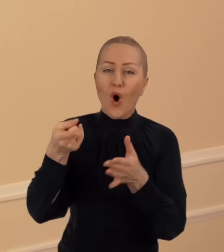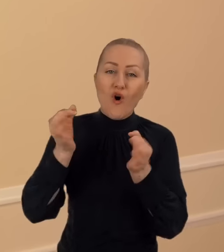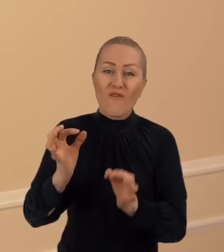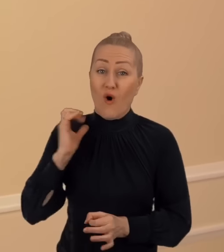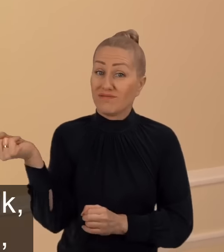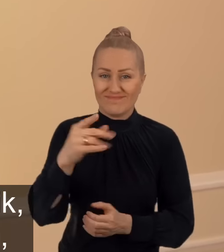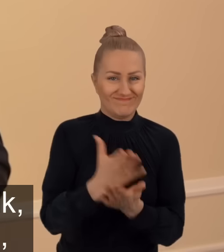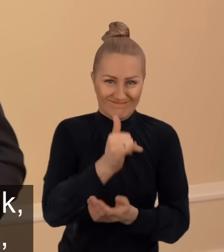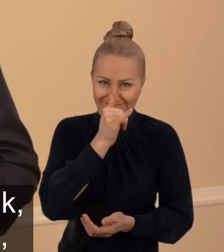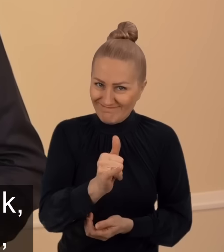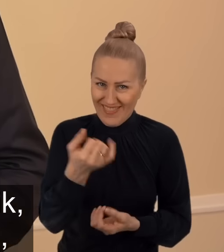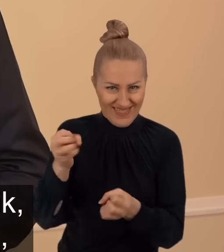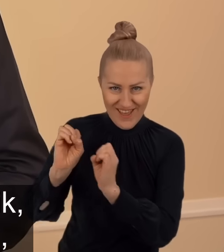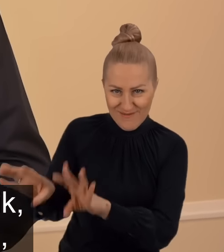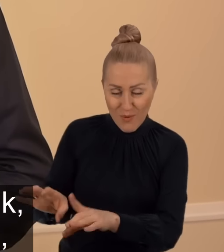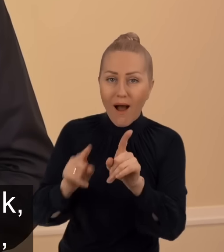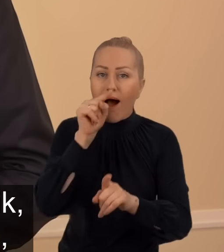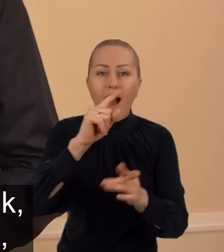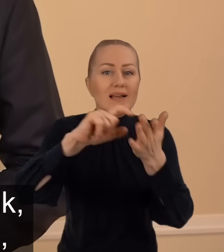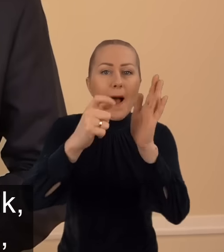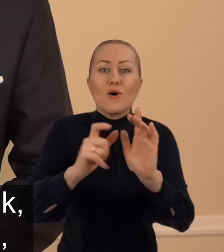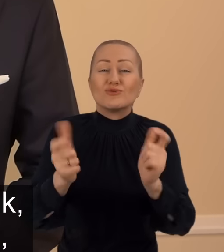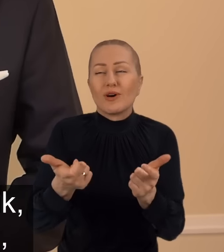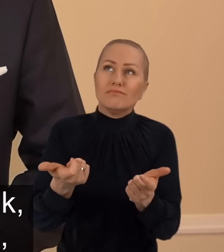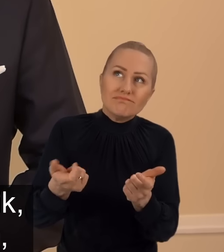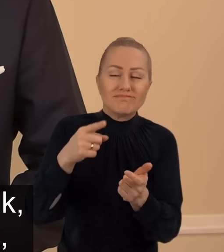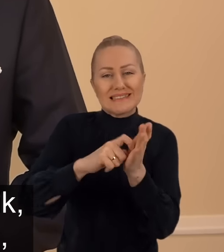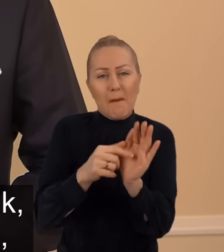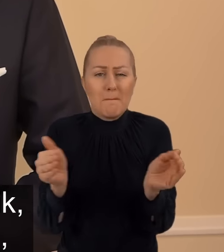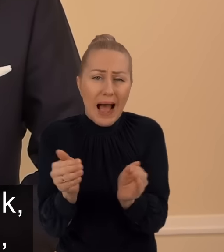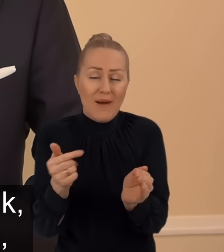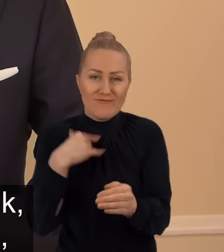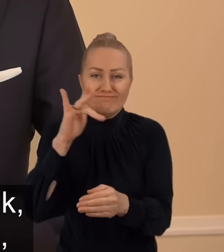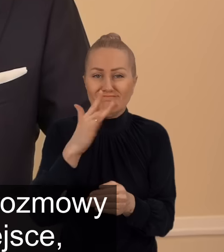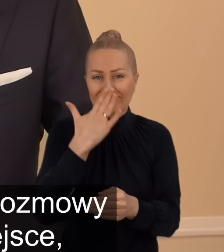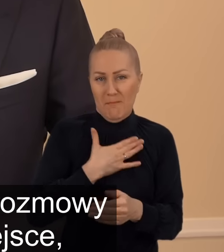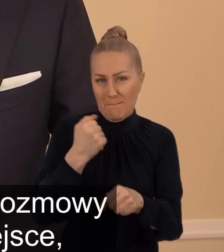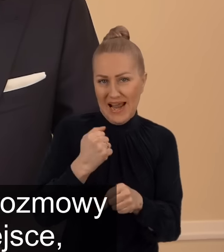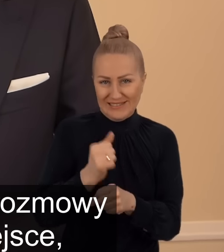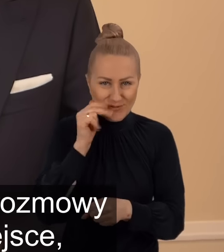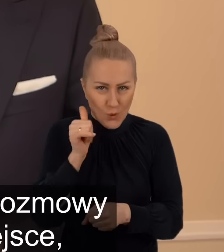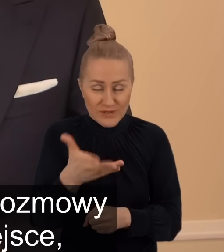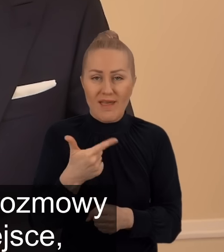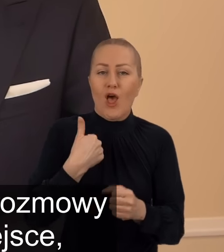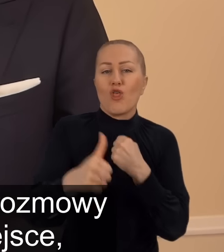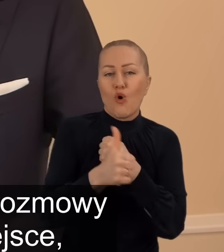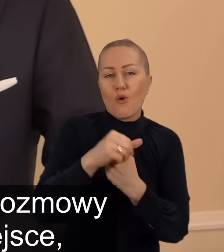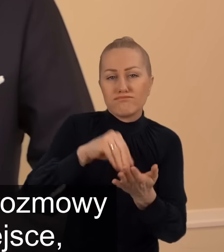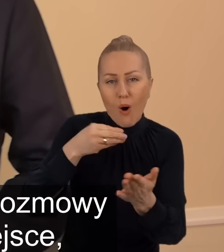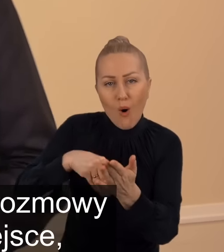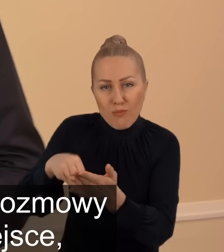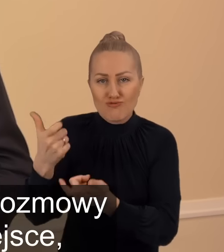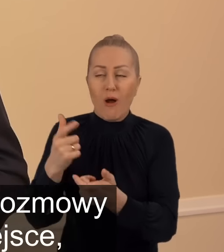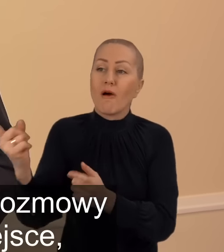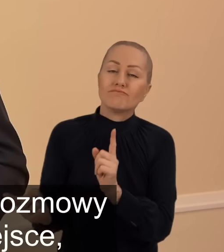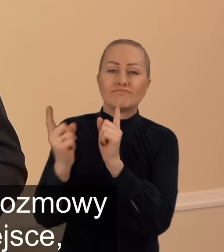gości. Tam jest taki gabinecik, w którym pracuję na co dzień. Podpisuję dokumenty, przyjmuję